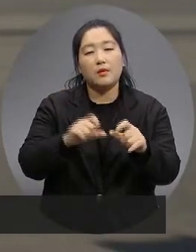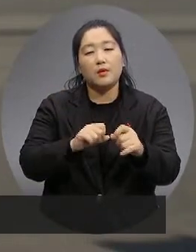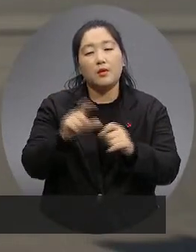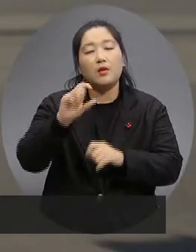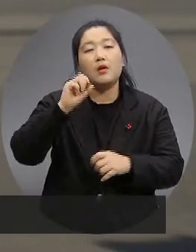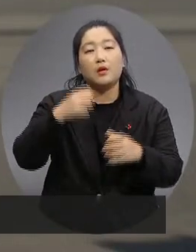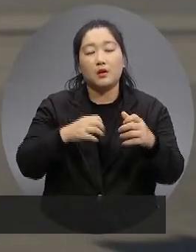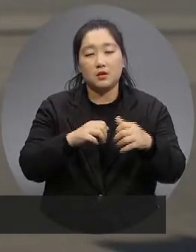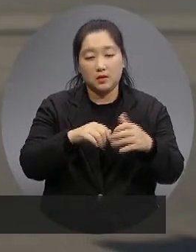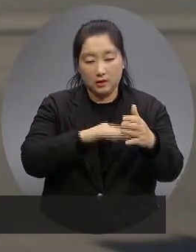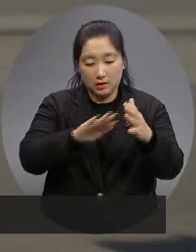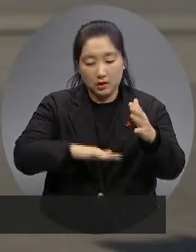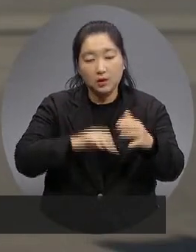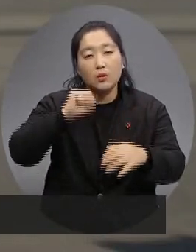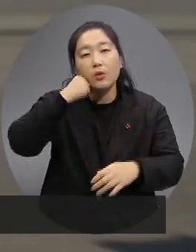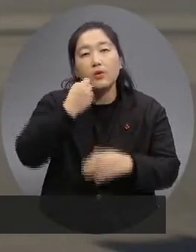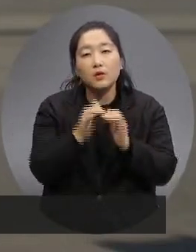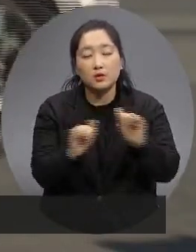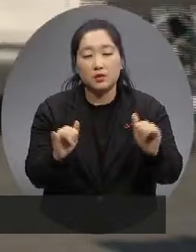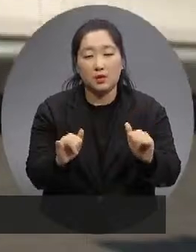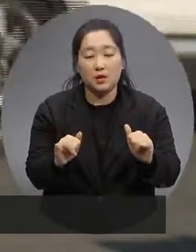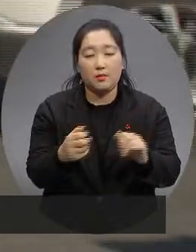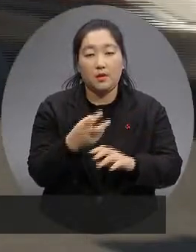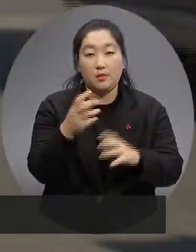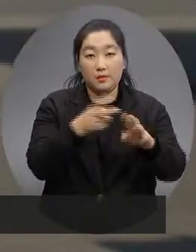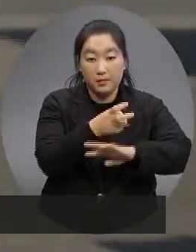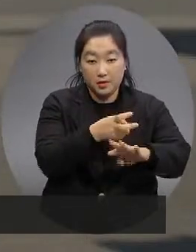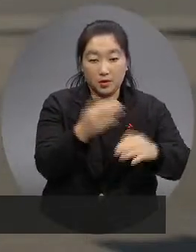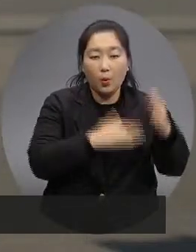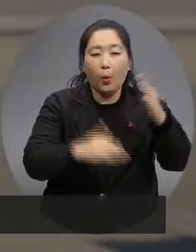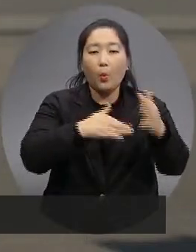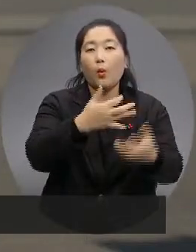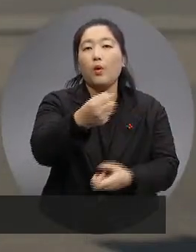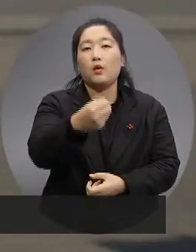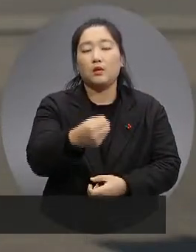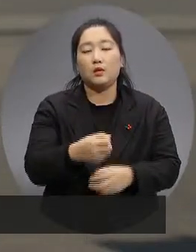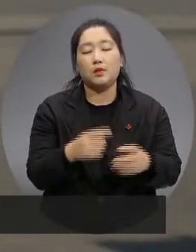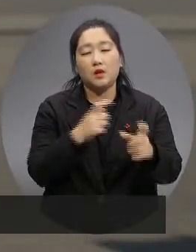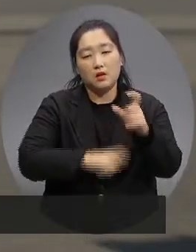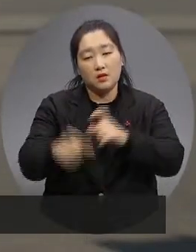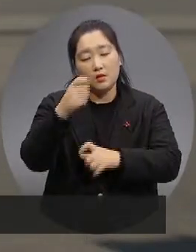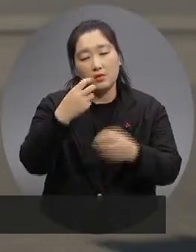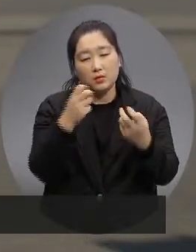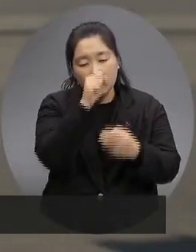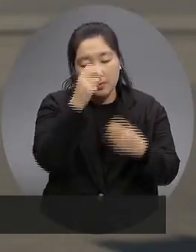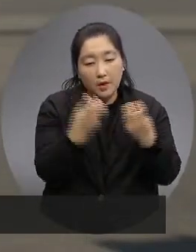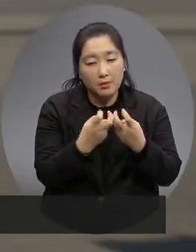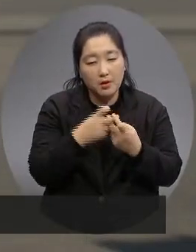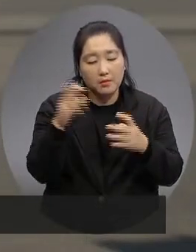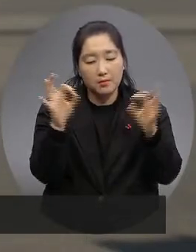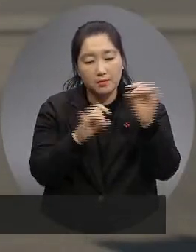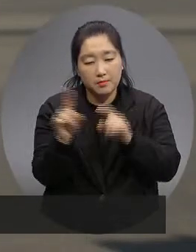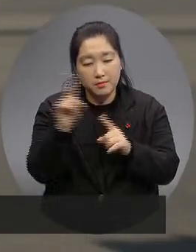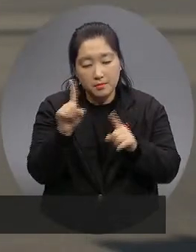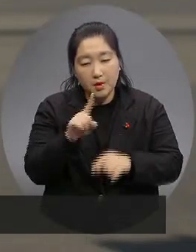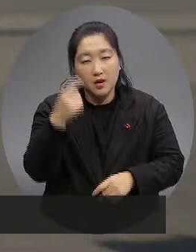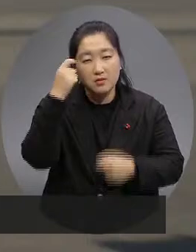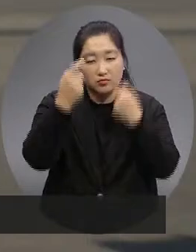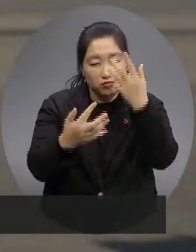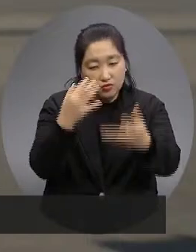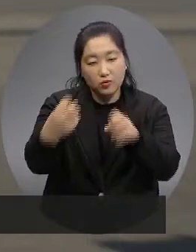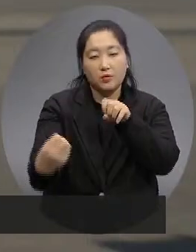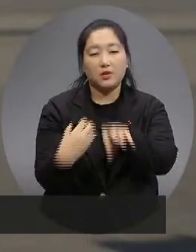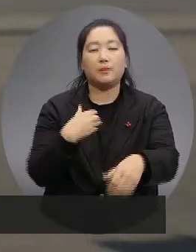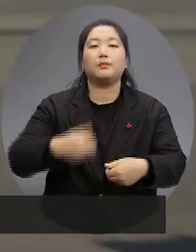약자이고 대중교통은 공공재이기에 정답보단 더 나은 방법을 찾기 위해 계속 묻고 답해야 할 것입니다.